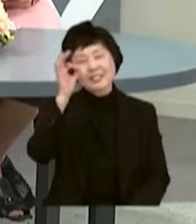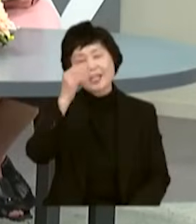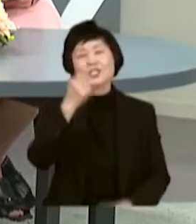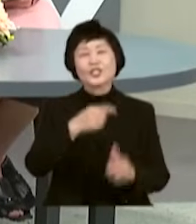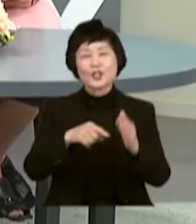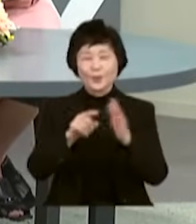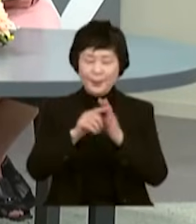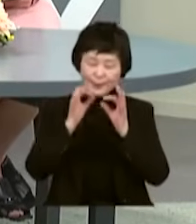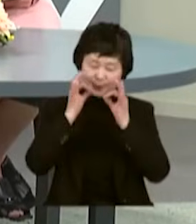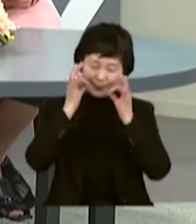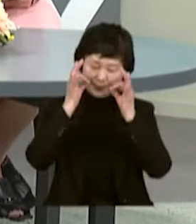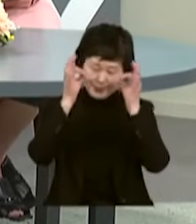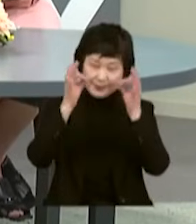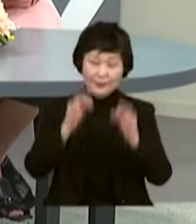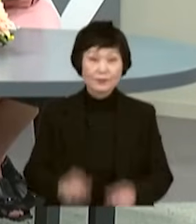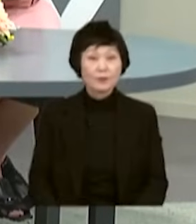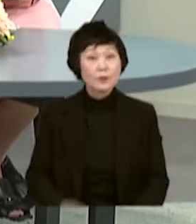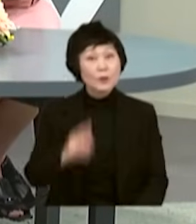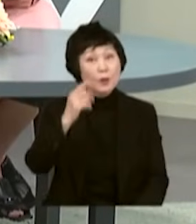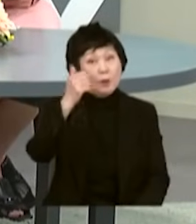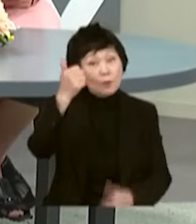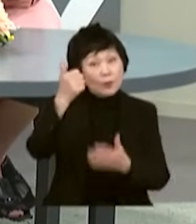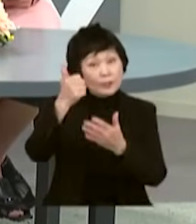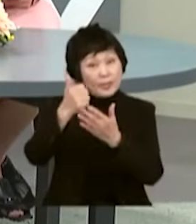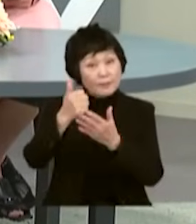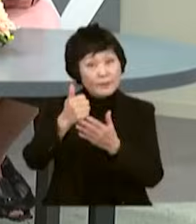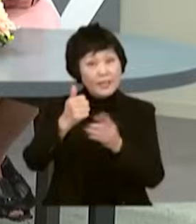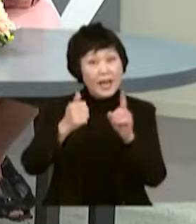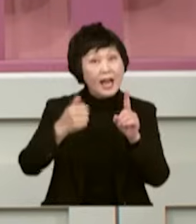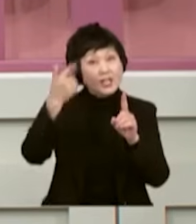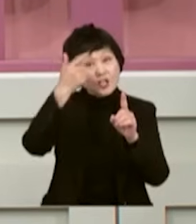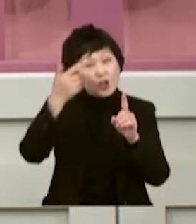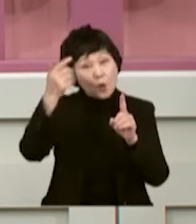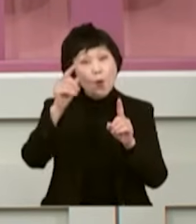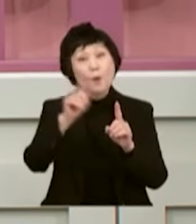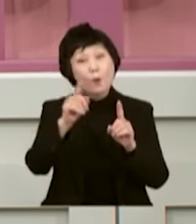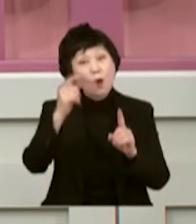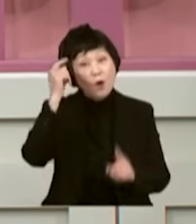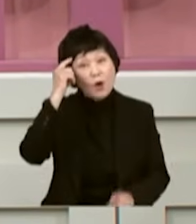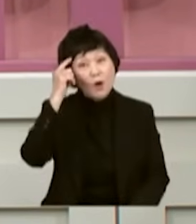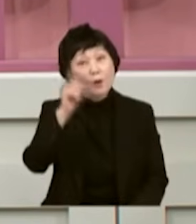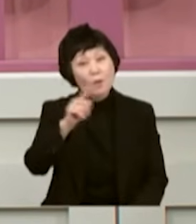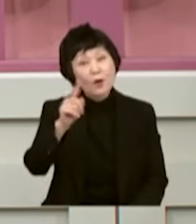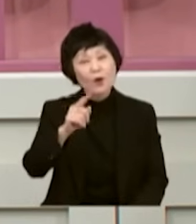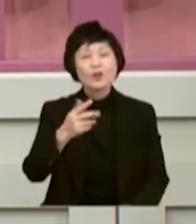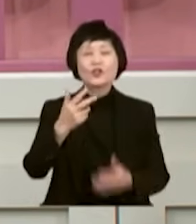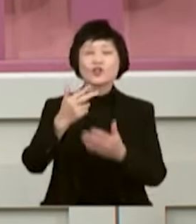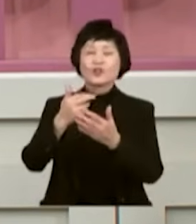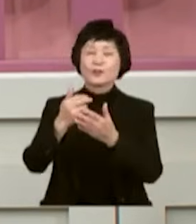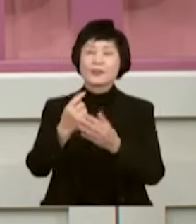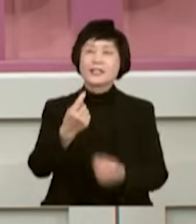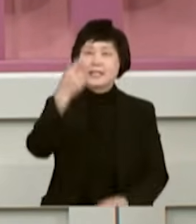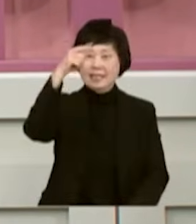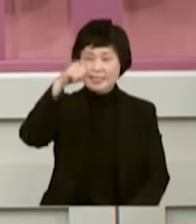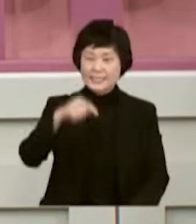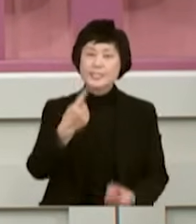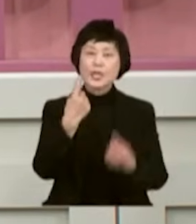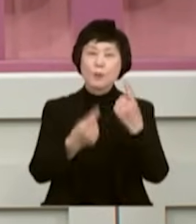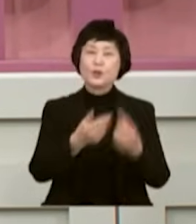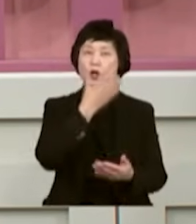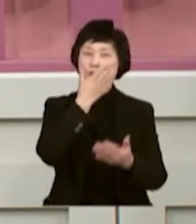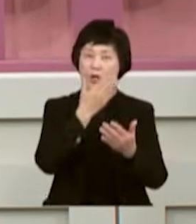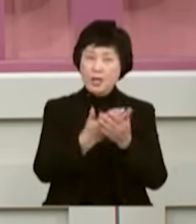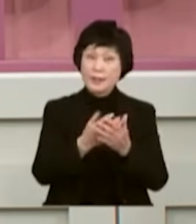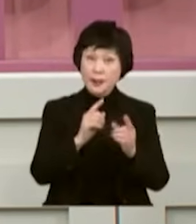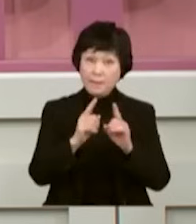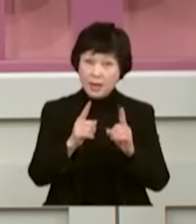찾으시려고. 목사님한테 그 영혼은 뭐예요? 한 영혼은? 한 영혼은 주님께서 온 천하보다 귀하다고 그랬기